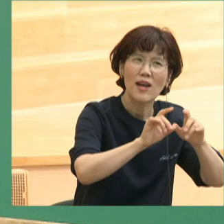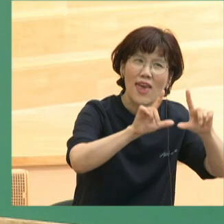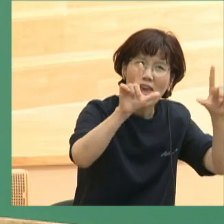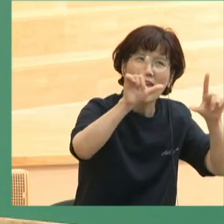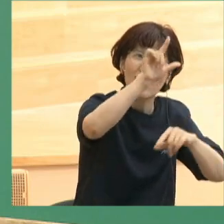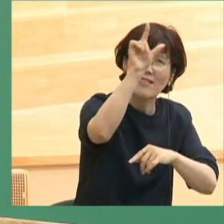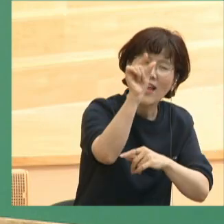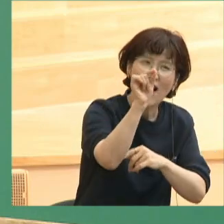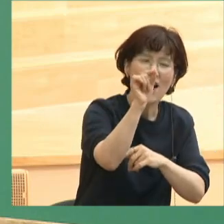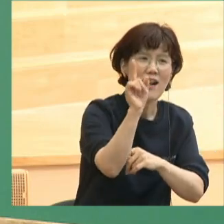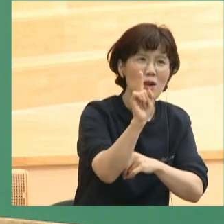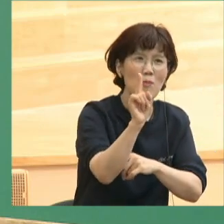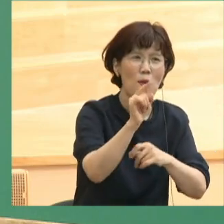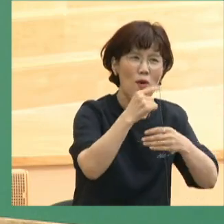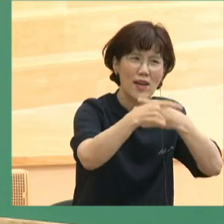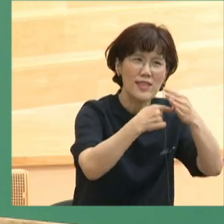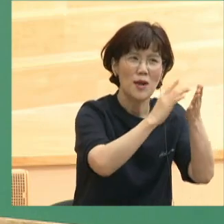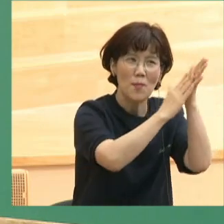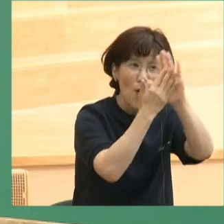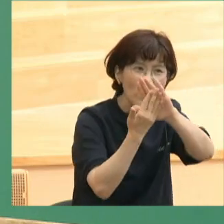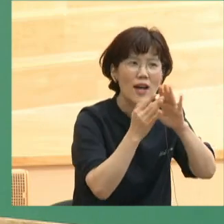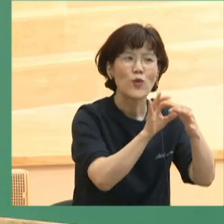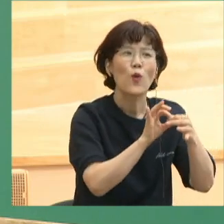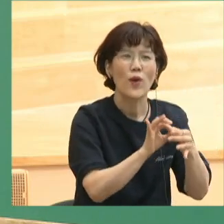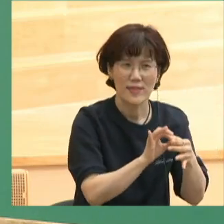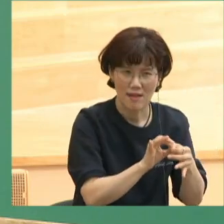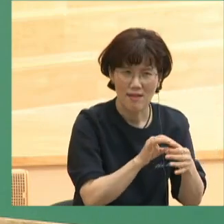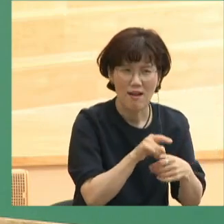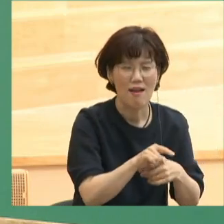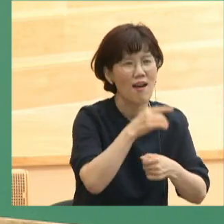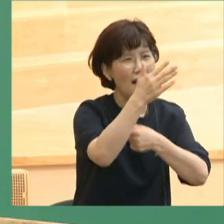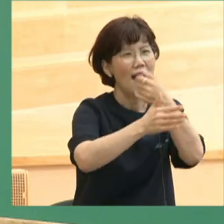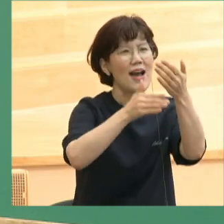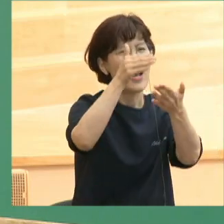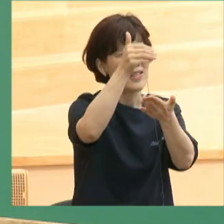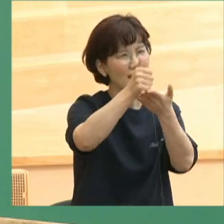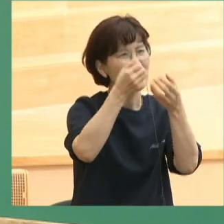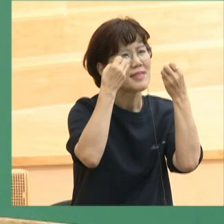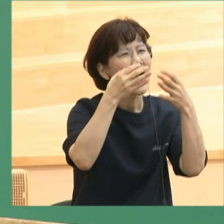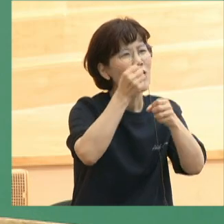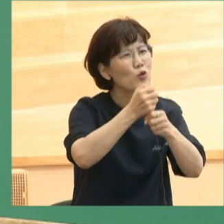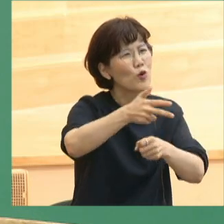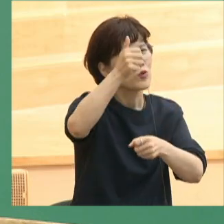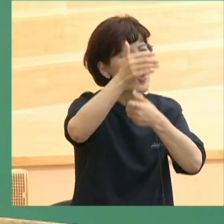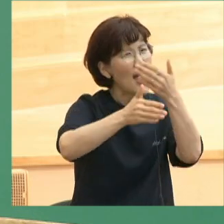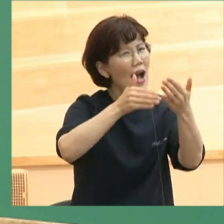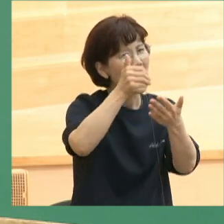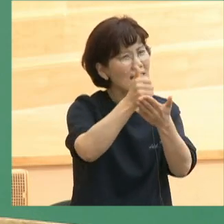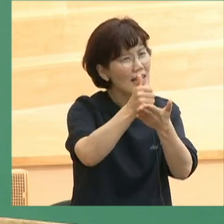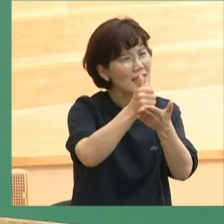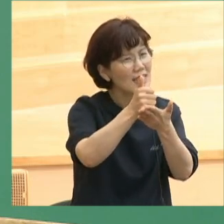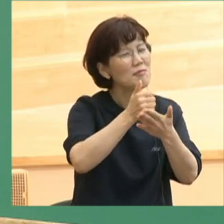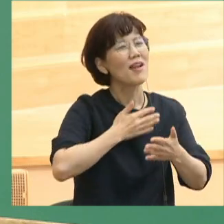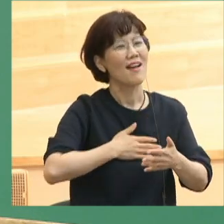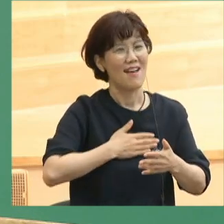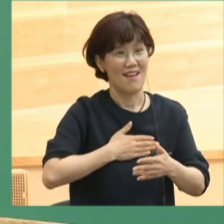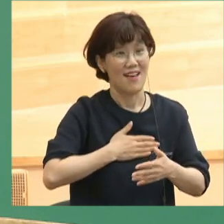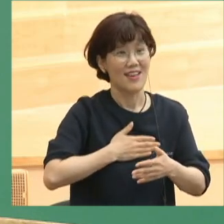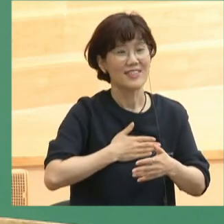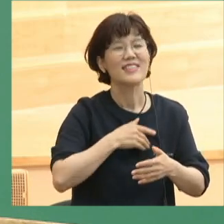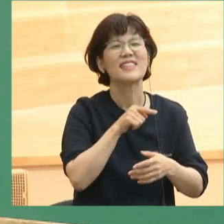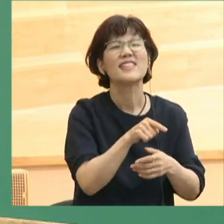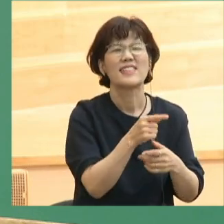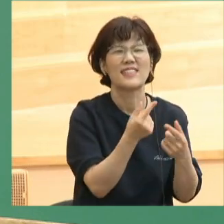달과 어떤 계절의 변화라든지 이런 것들을 통해 가지고 하나님을 창조주 하나님을 유추해서 알 수 있도록 하는